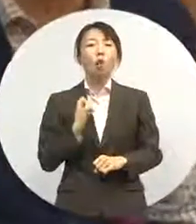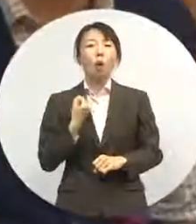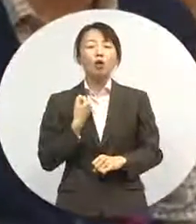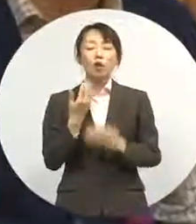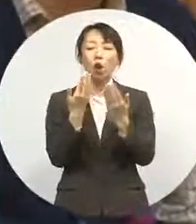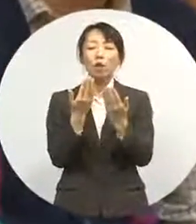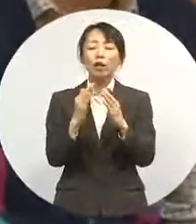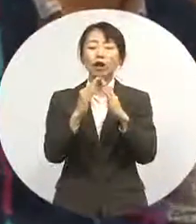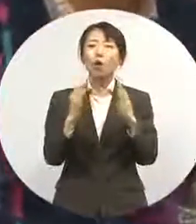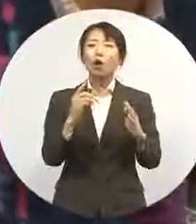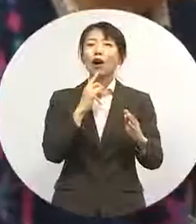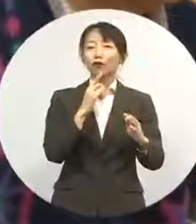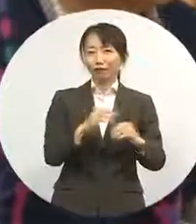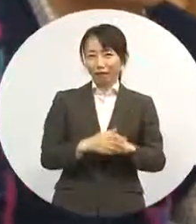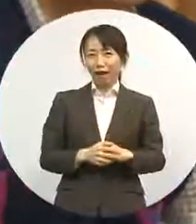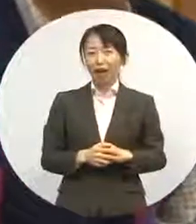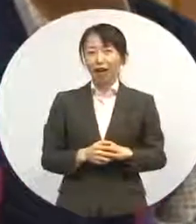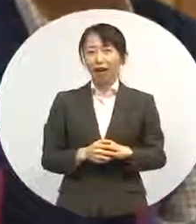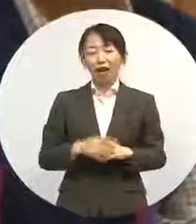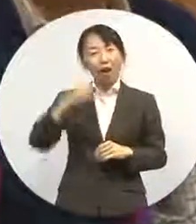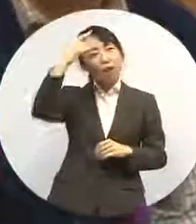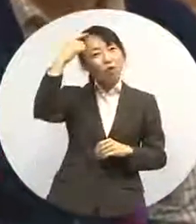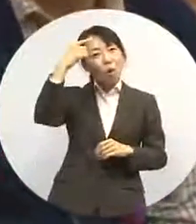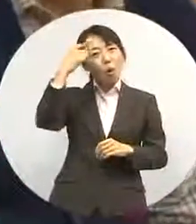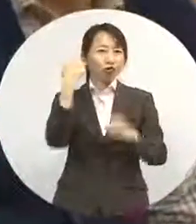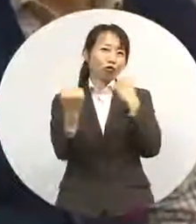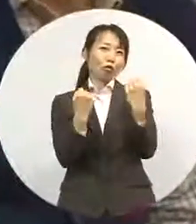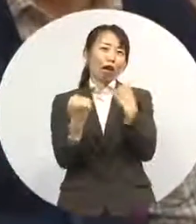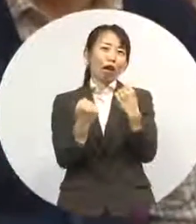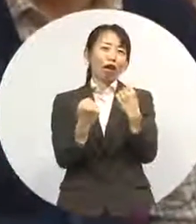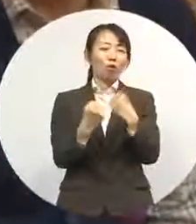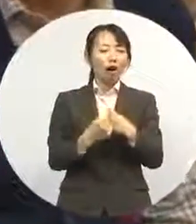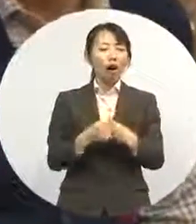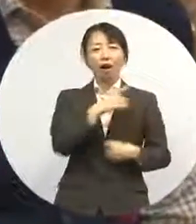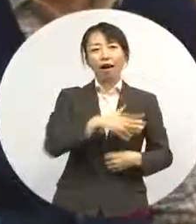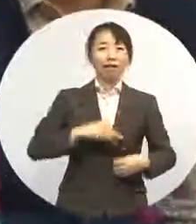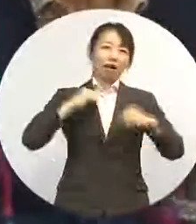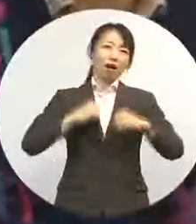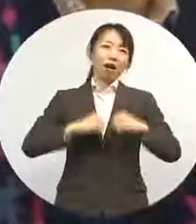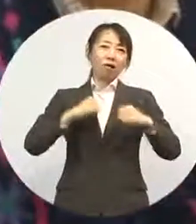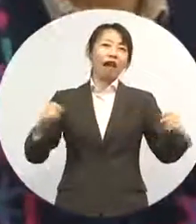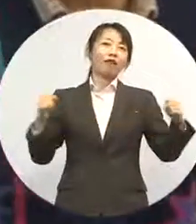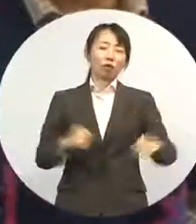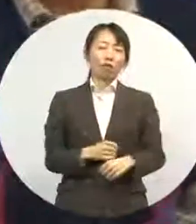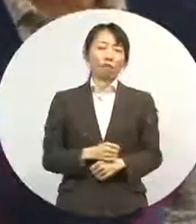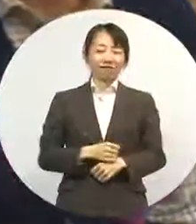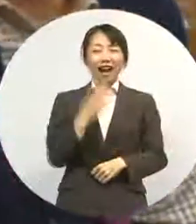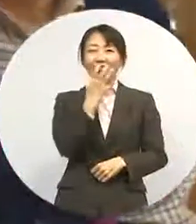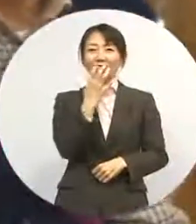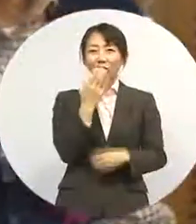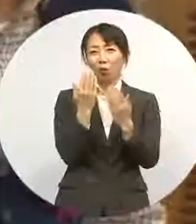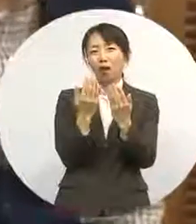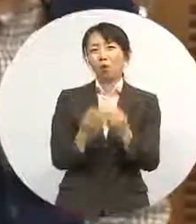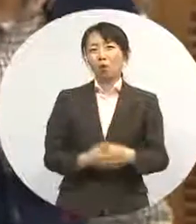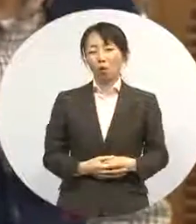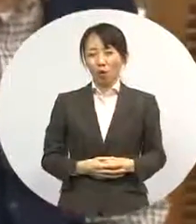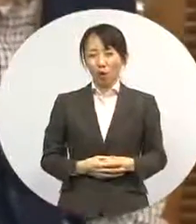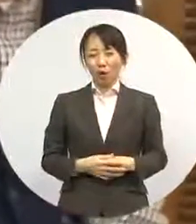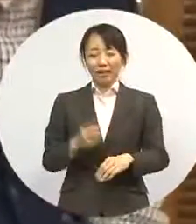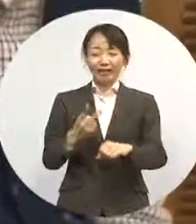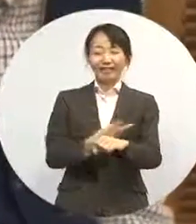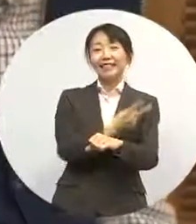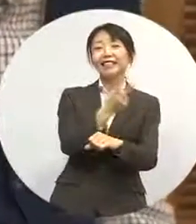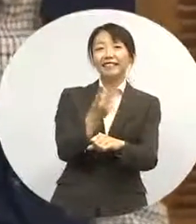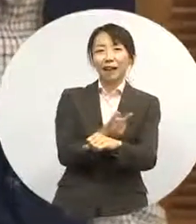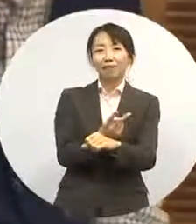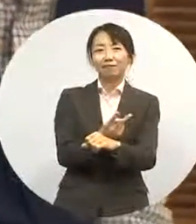って言ってね、脳トレをやったり、体を動かす体操をやったりして、 漢字の勉強 2時間ね、楽